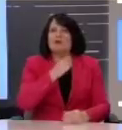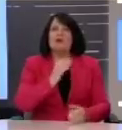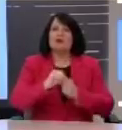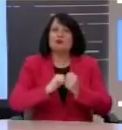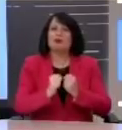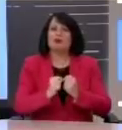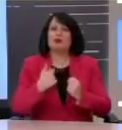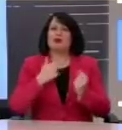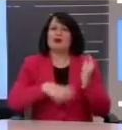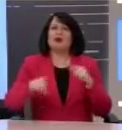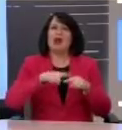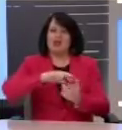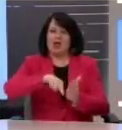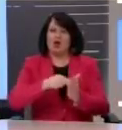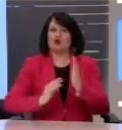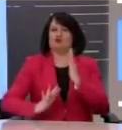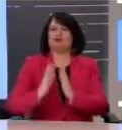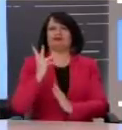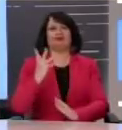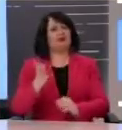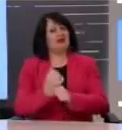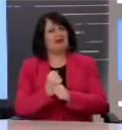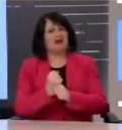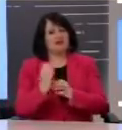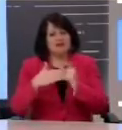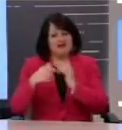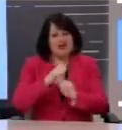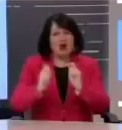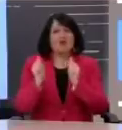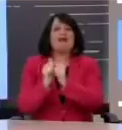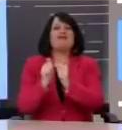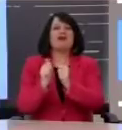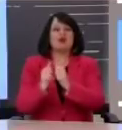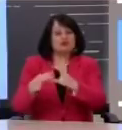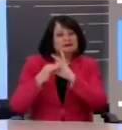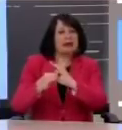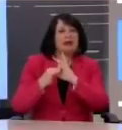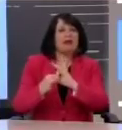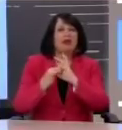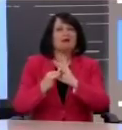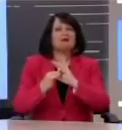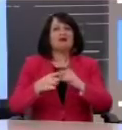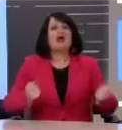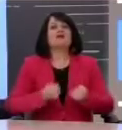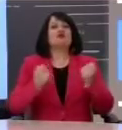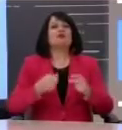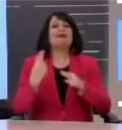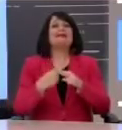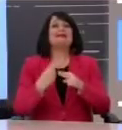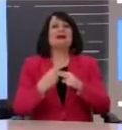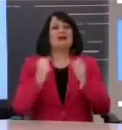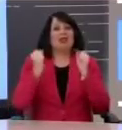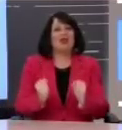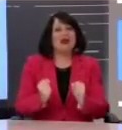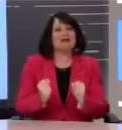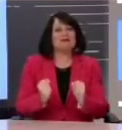η χώρα αναβαθμίζει το ρόλο της, χτίζει συμμαχίες, αξιοποιεί τα πολύ σημαντικά